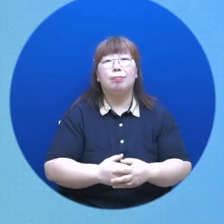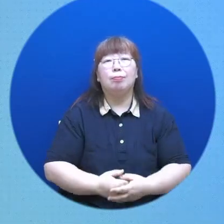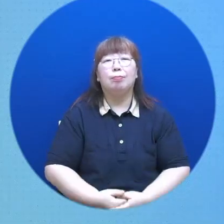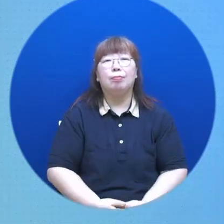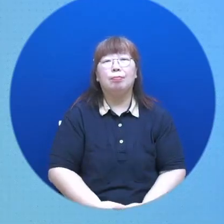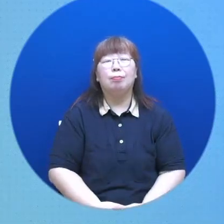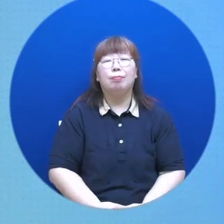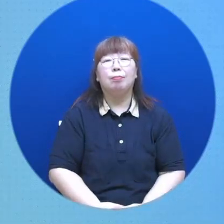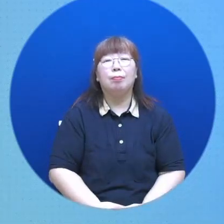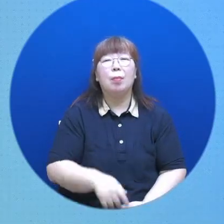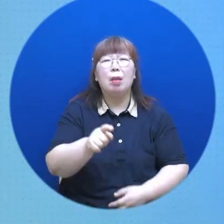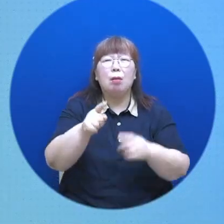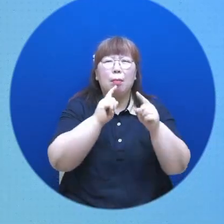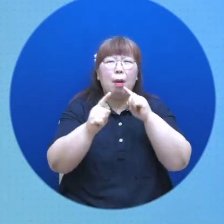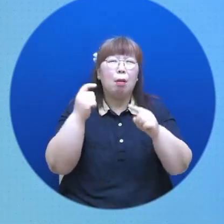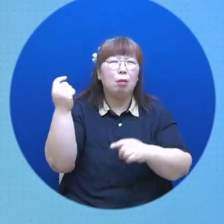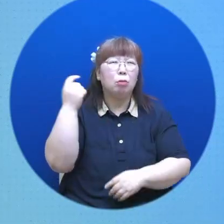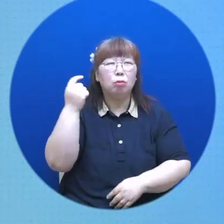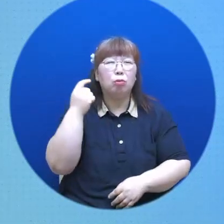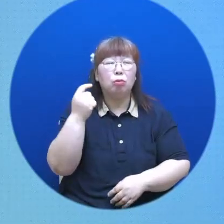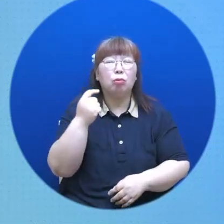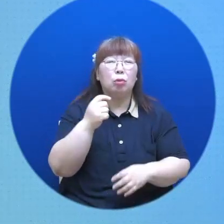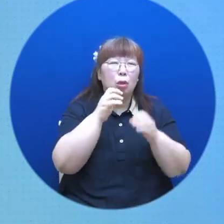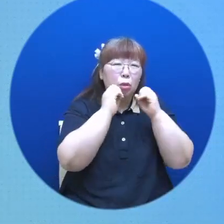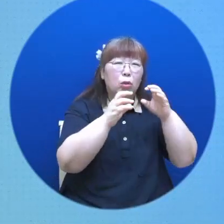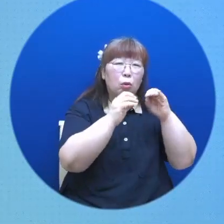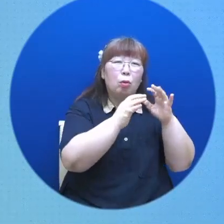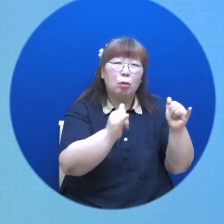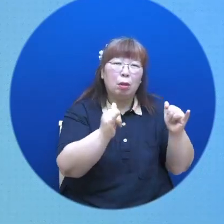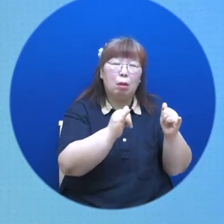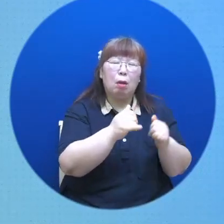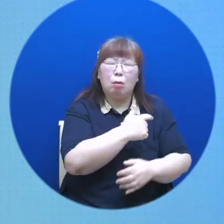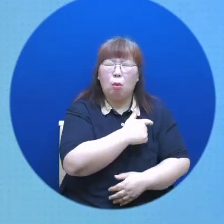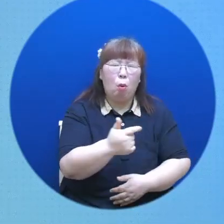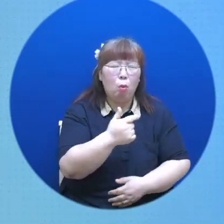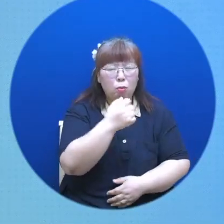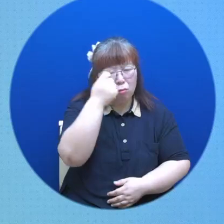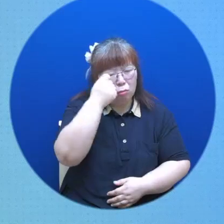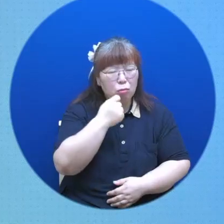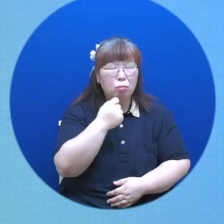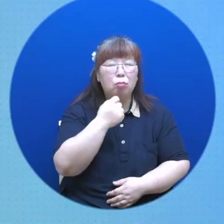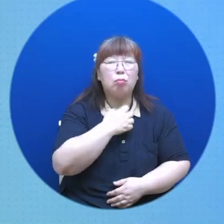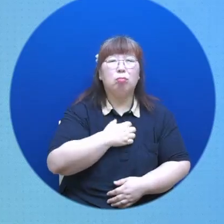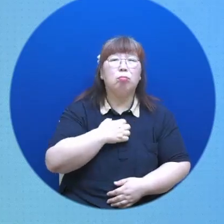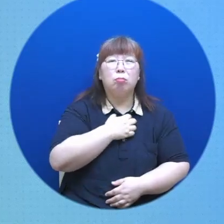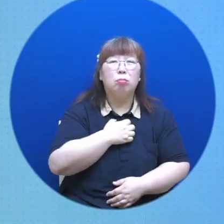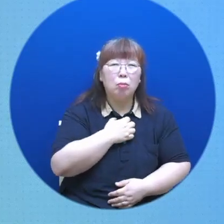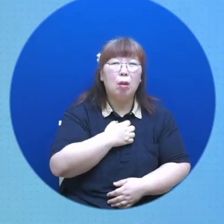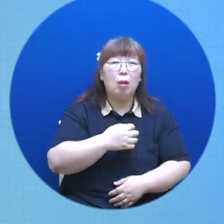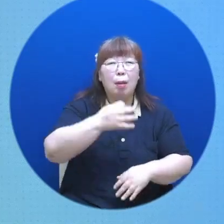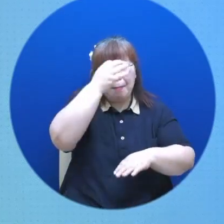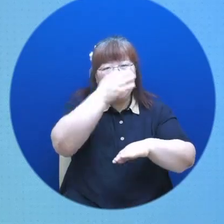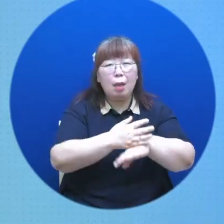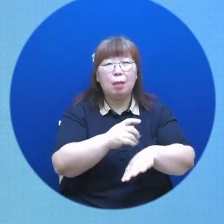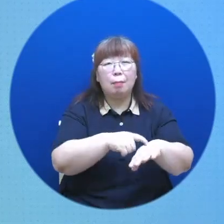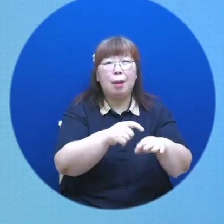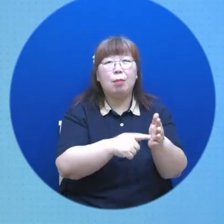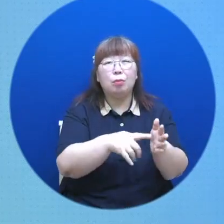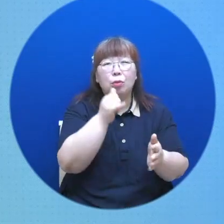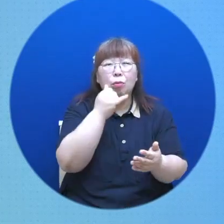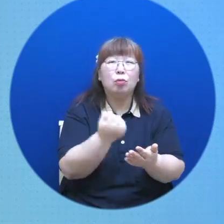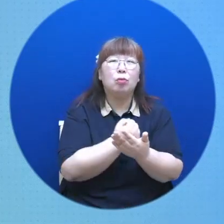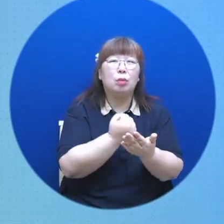그 말을 듣고 선교사님께서 너무너무 슬프신 거예요. 미안하기도 하고 속상하기도 하고.